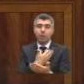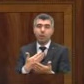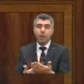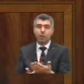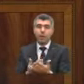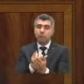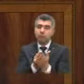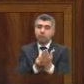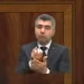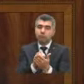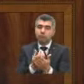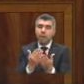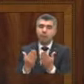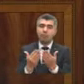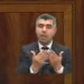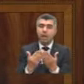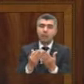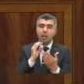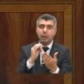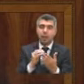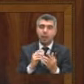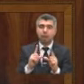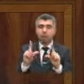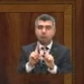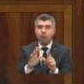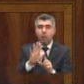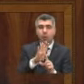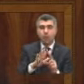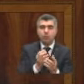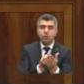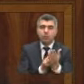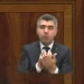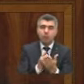التوجيه التربوي عبر خدمات الإعلام والاستشارة والمواكبة